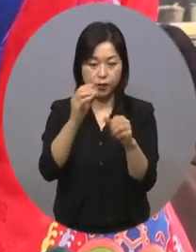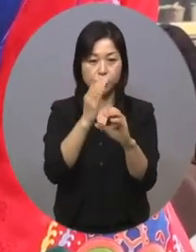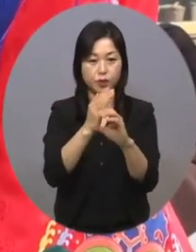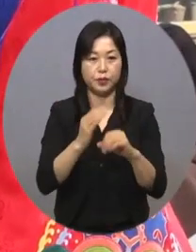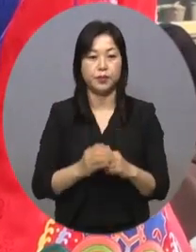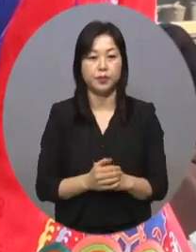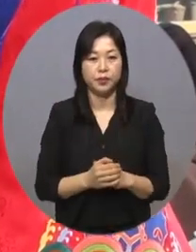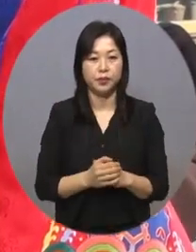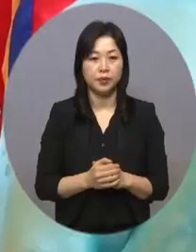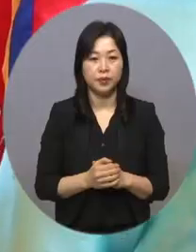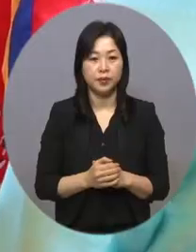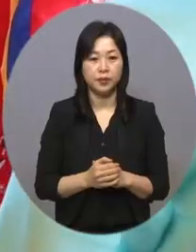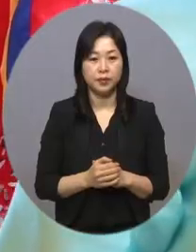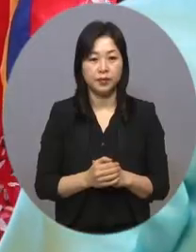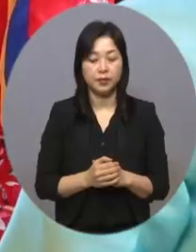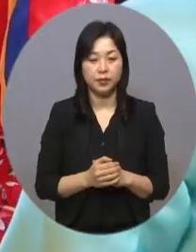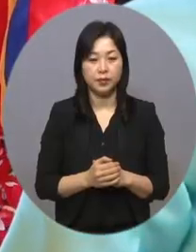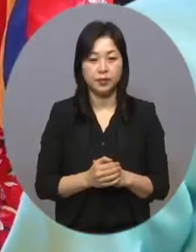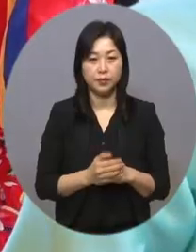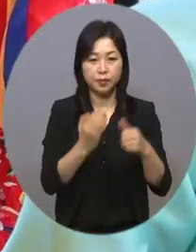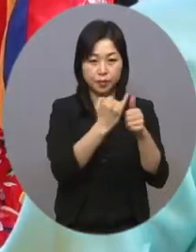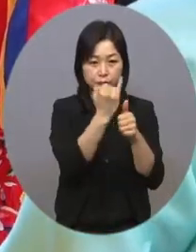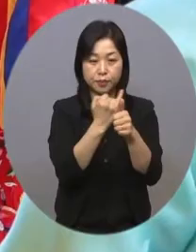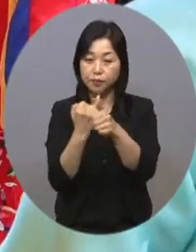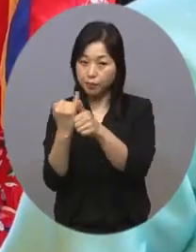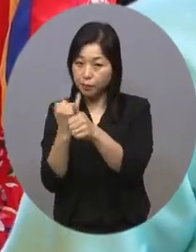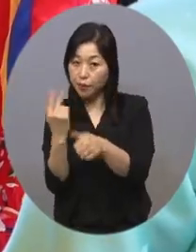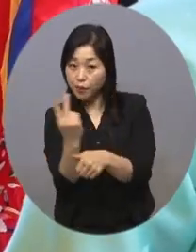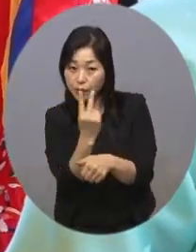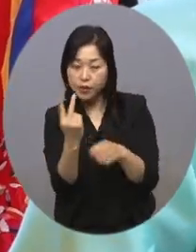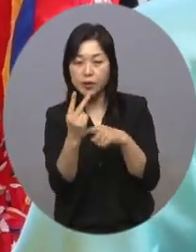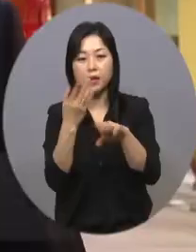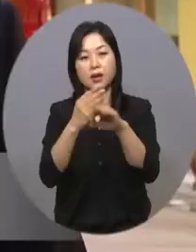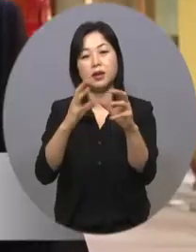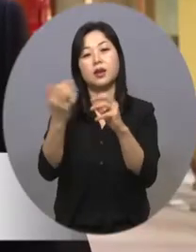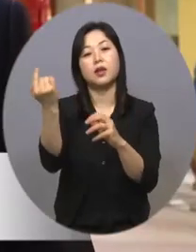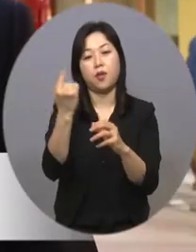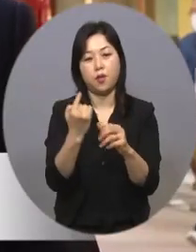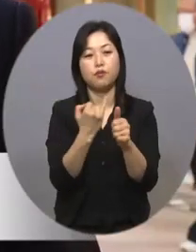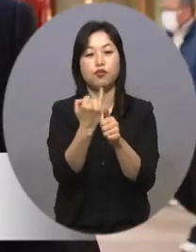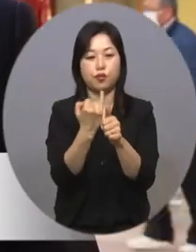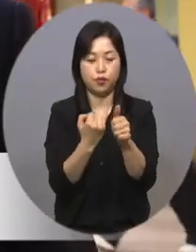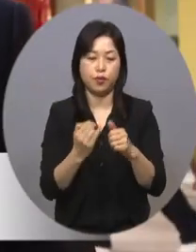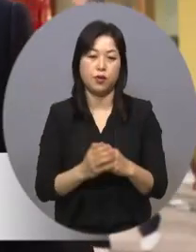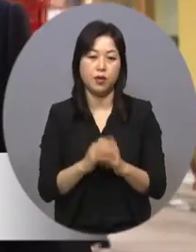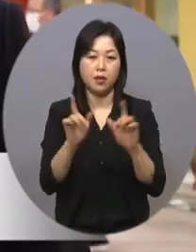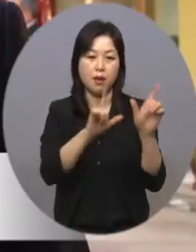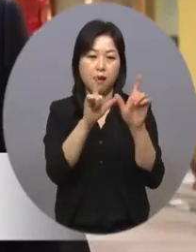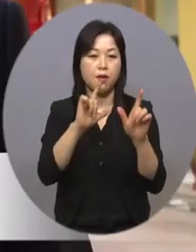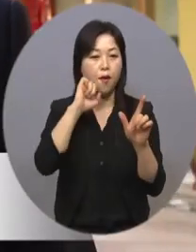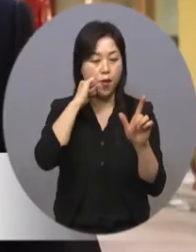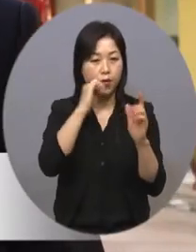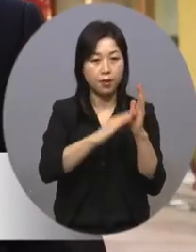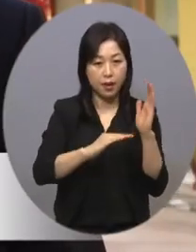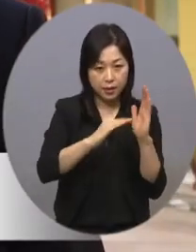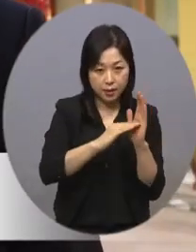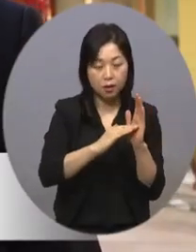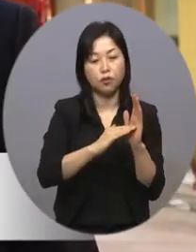쌍의 이날 주인공은 모두 외국인 커플입니다. 취약가정, 또